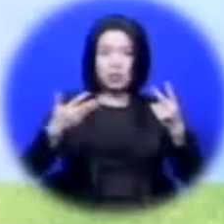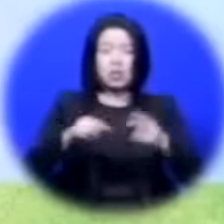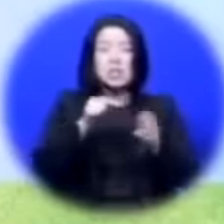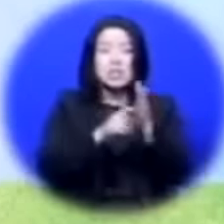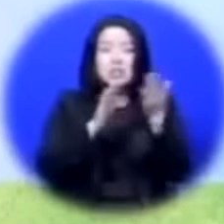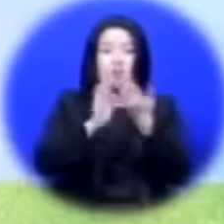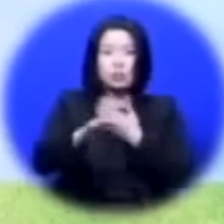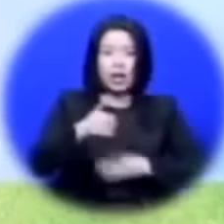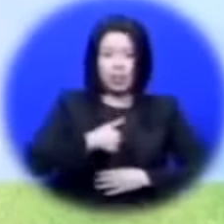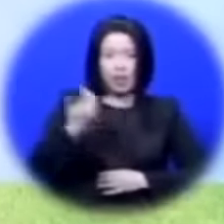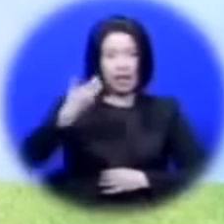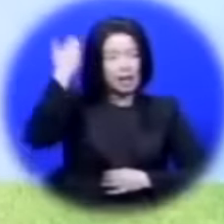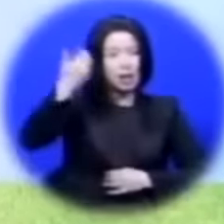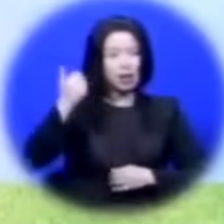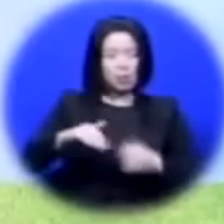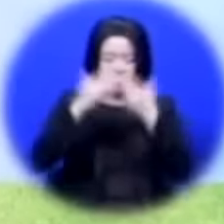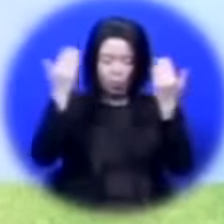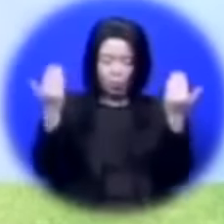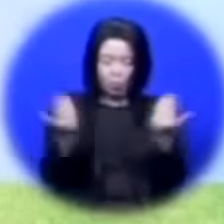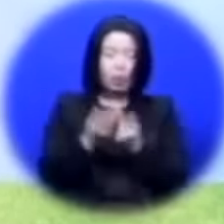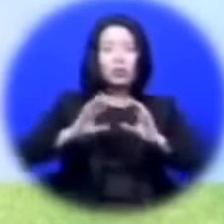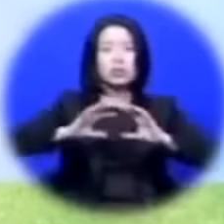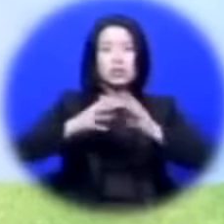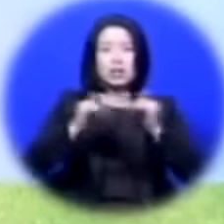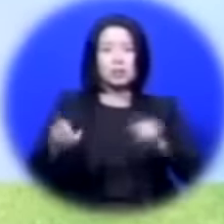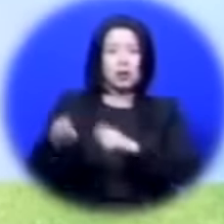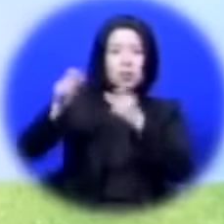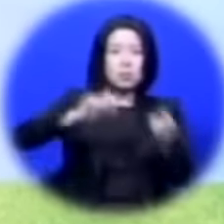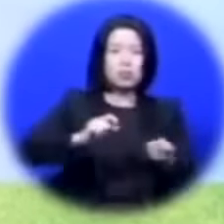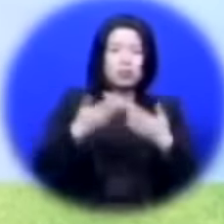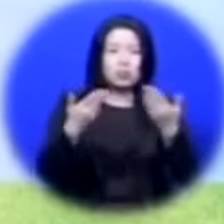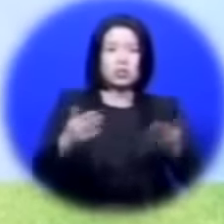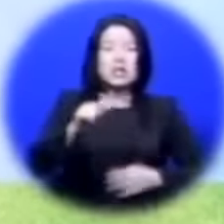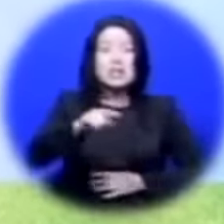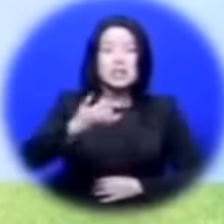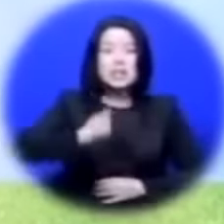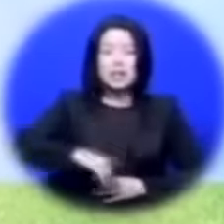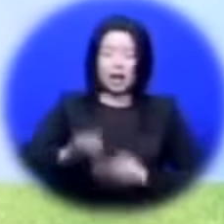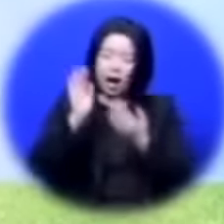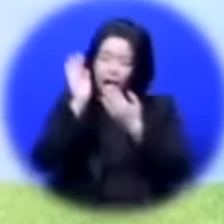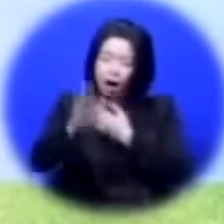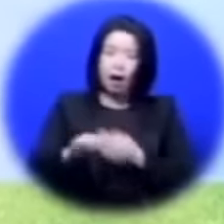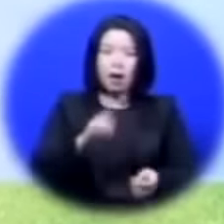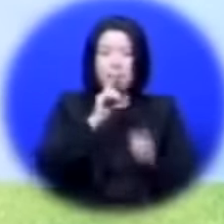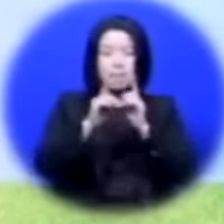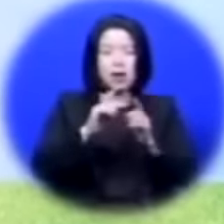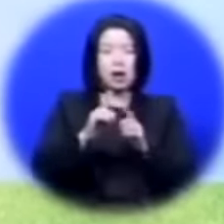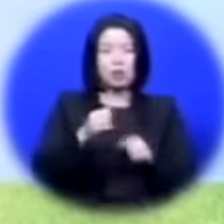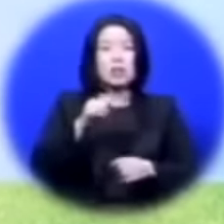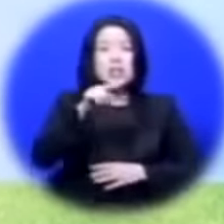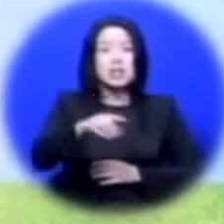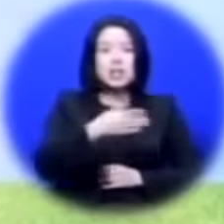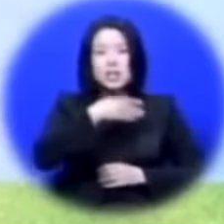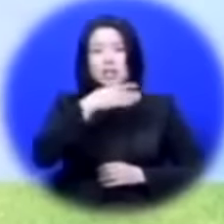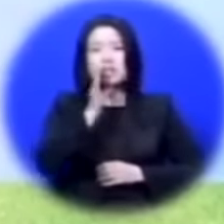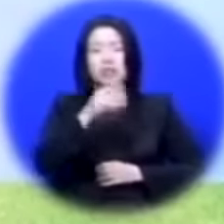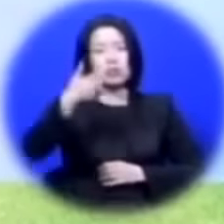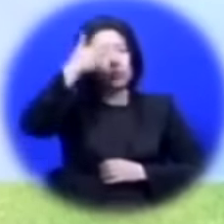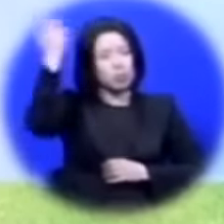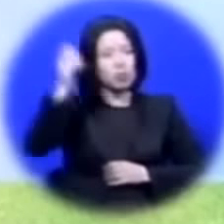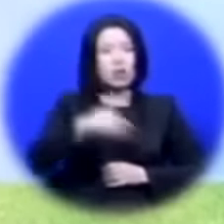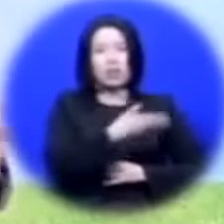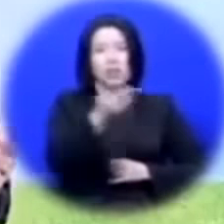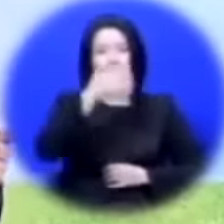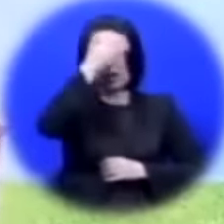내가 내 영을 만민에게 부어주리니 너희 자녀들이 장례일을 말할 것이며 너희 늙은이는 꿈을 꾸며 너희